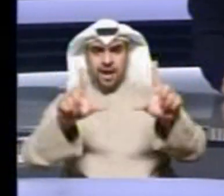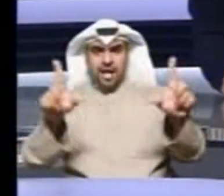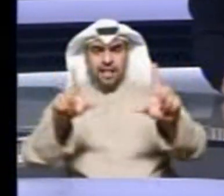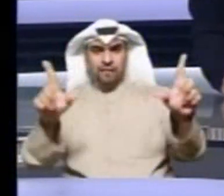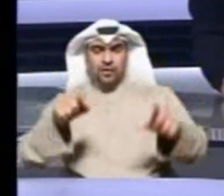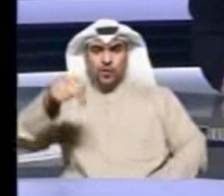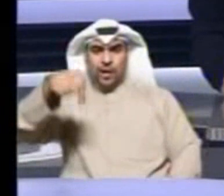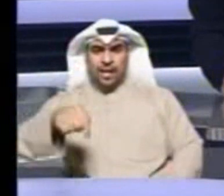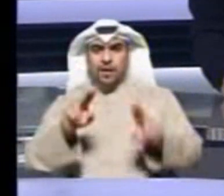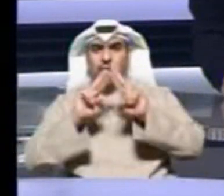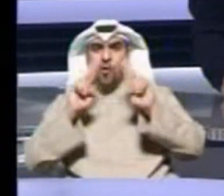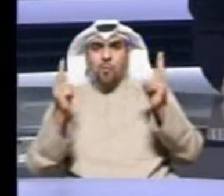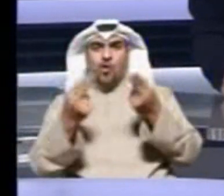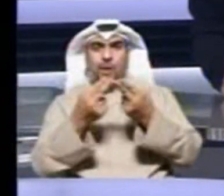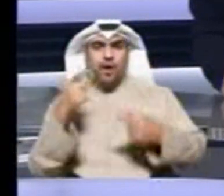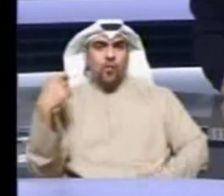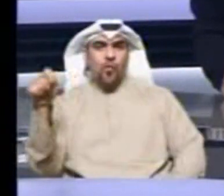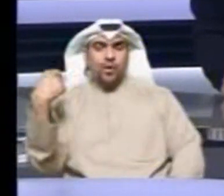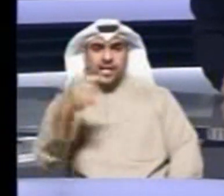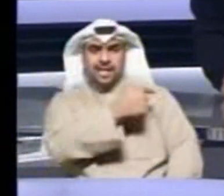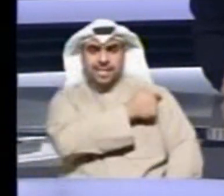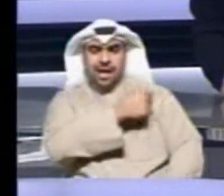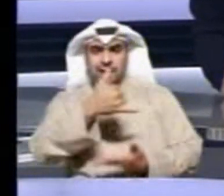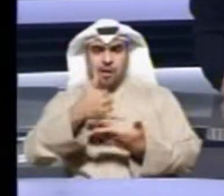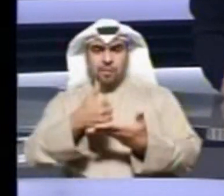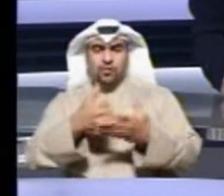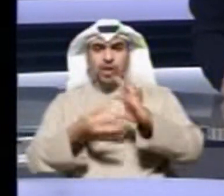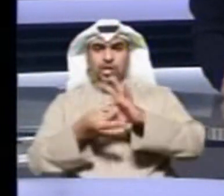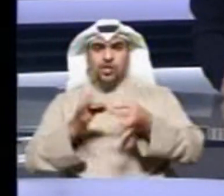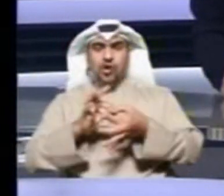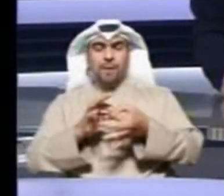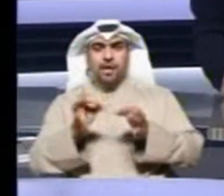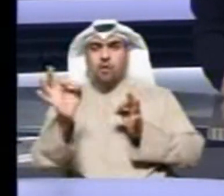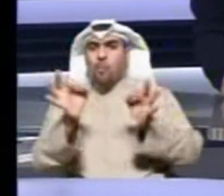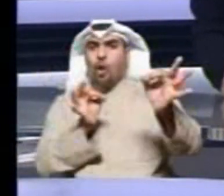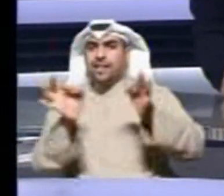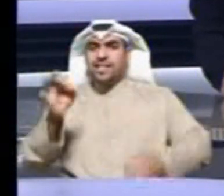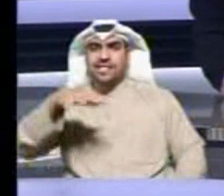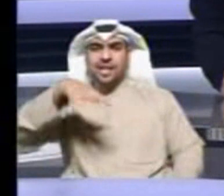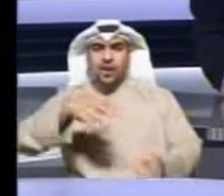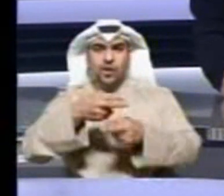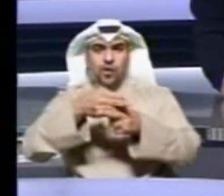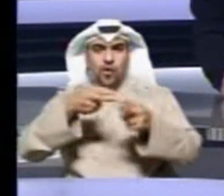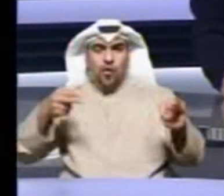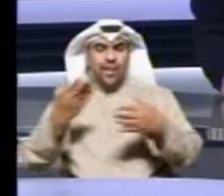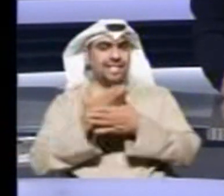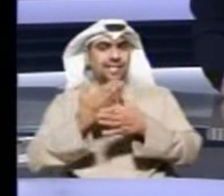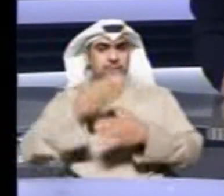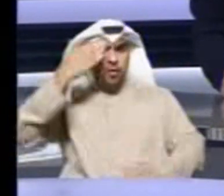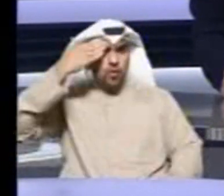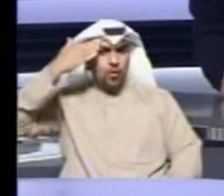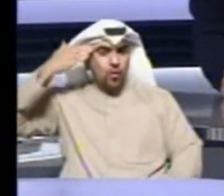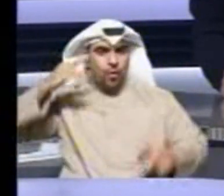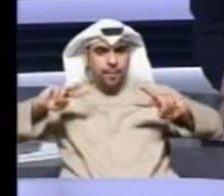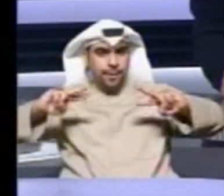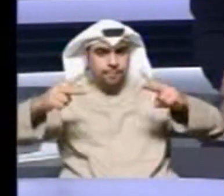المرافق والمنشآت الحكومية والذي تنظمه جمعية المهندسين الكويتية، ويعد فرصة لتبادل الآراء والخبرات لتقييم